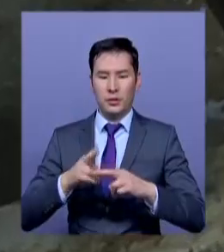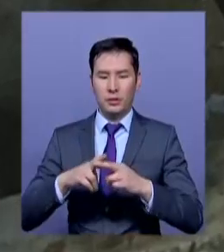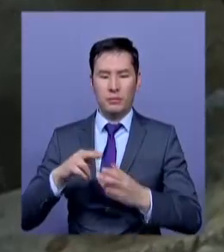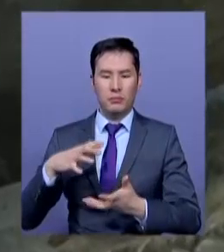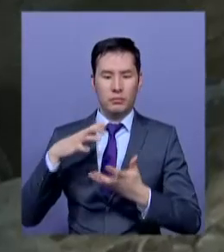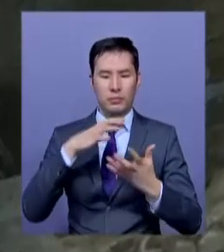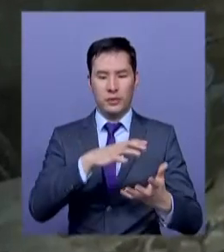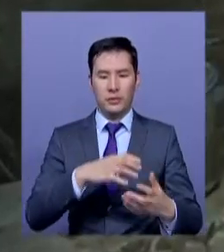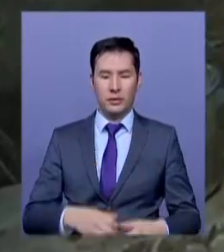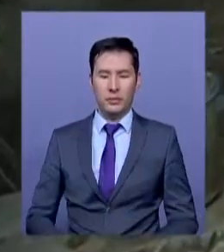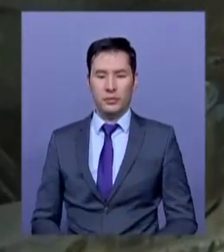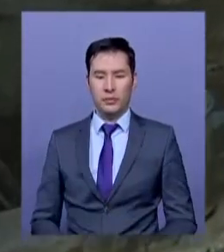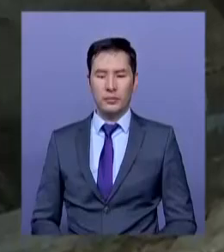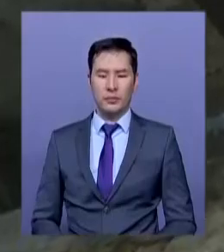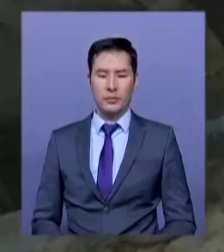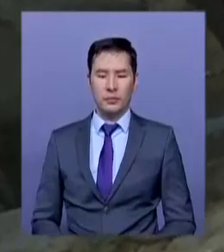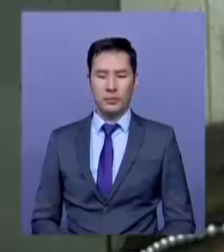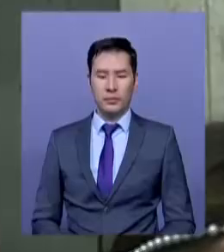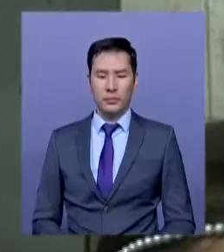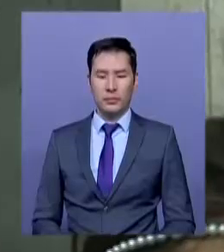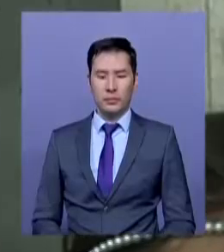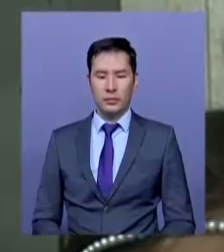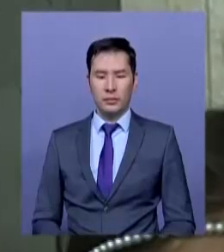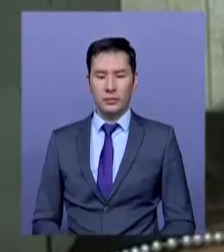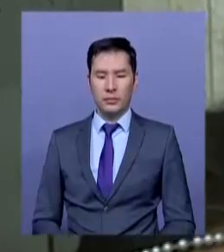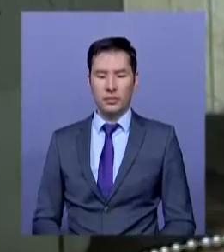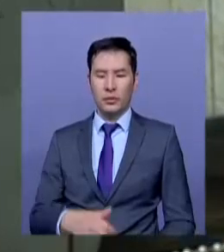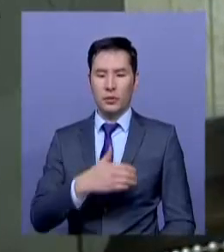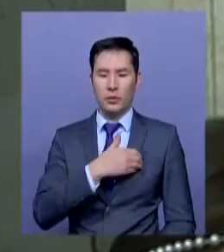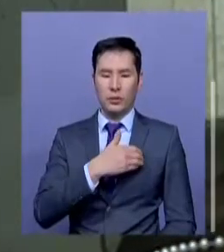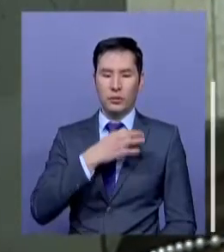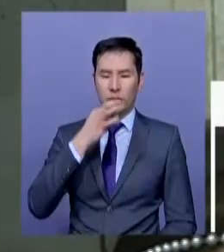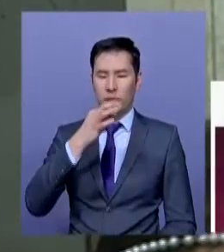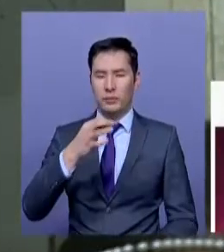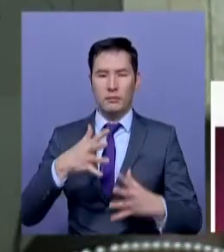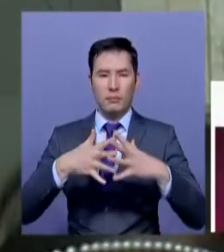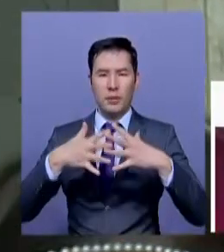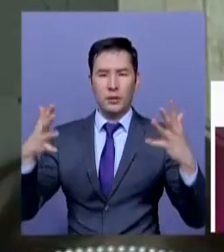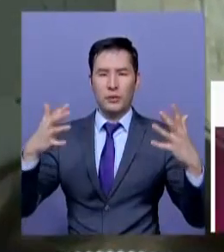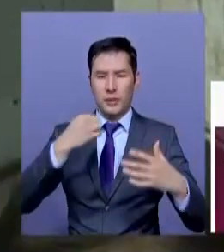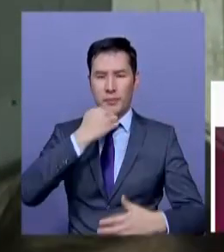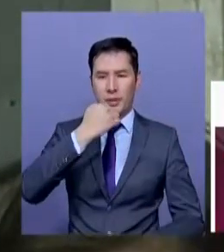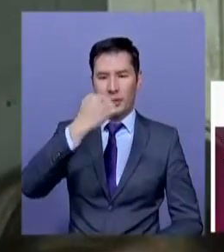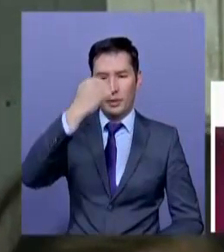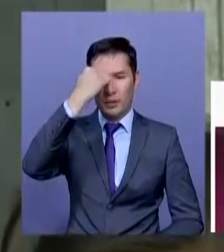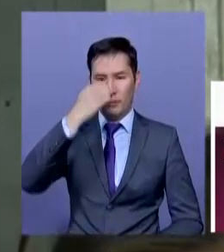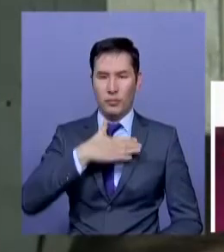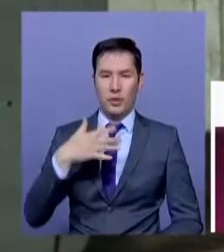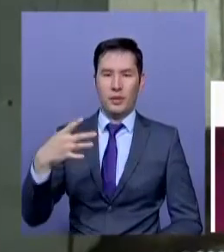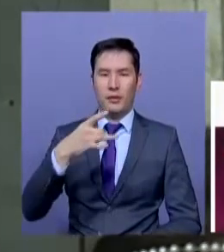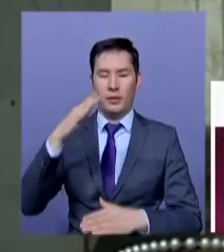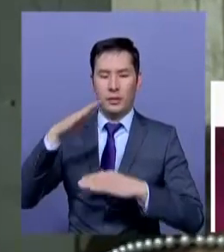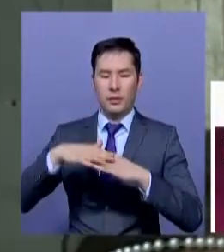мүшелері шараның ұйымдастырушыларына алғыс білдірді. Хочу сказать большое спасибо. Аудандық әкімдікке үлкен алғыс айтқым келеді.